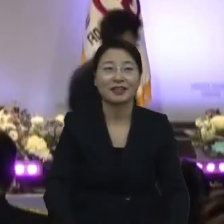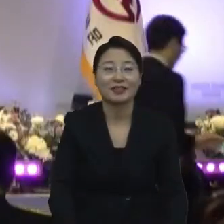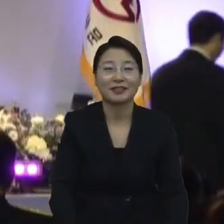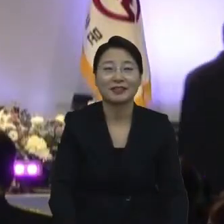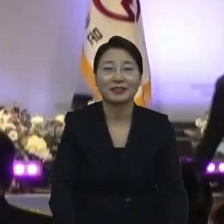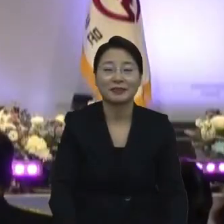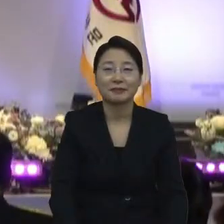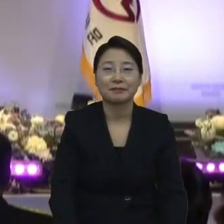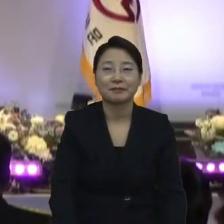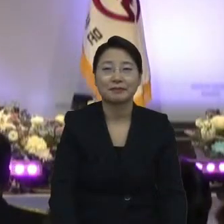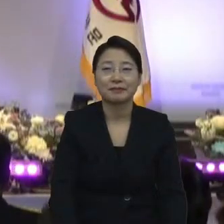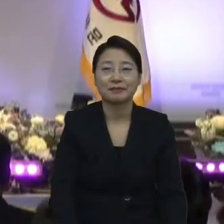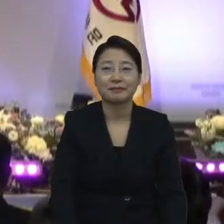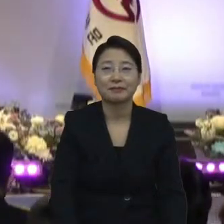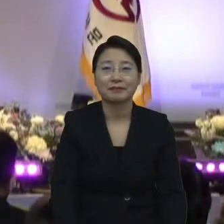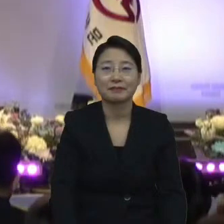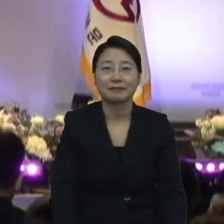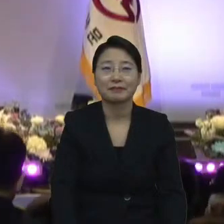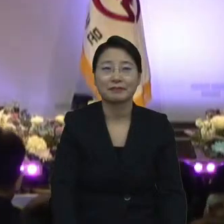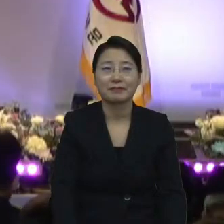감사하겠습니다.